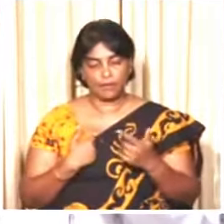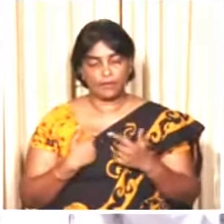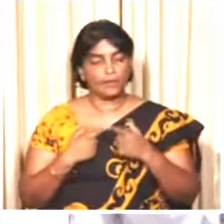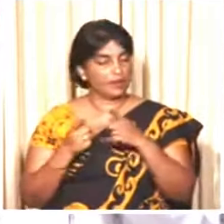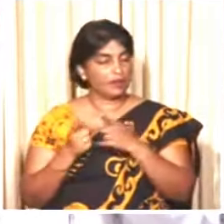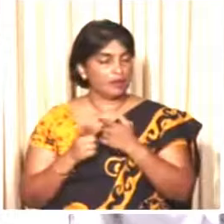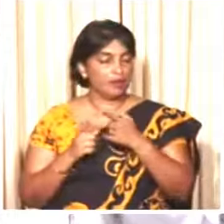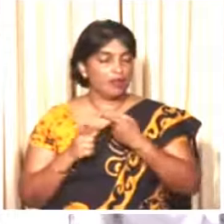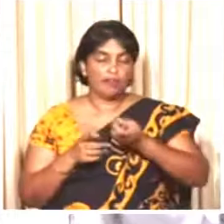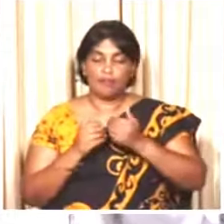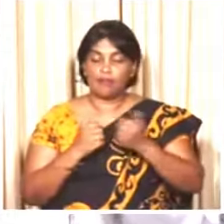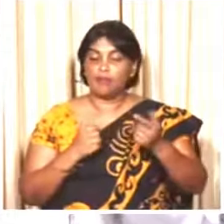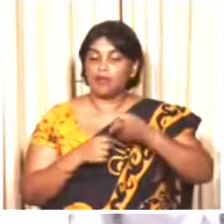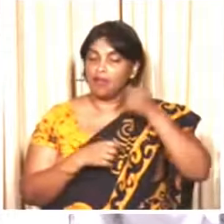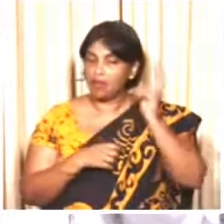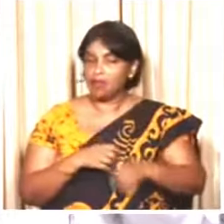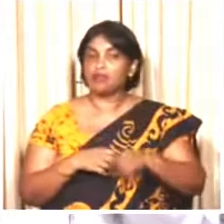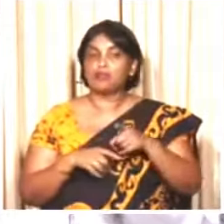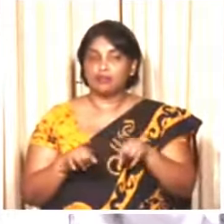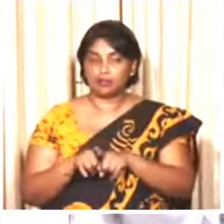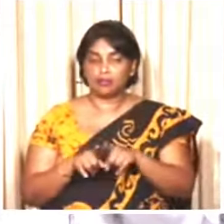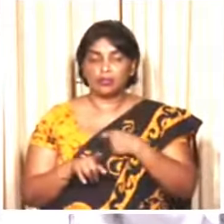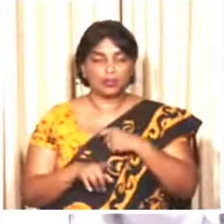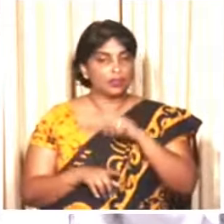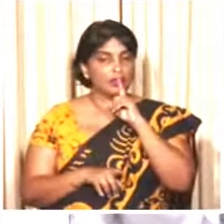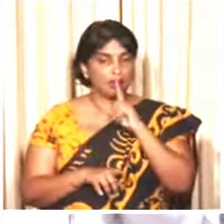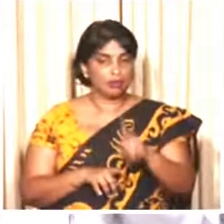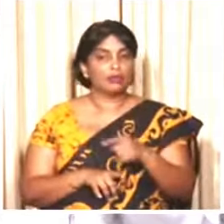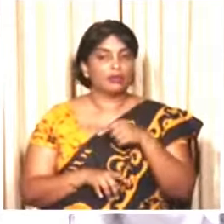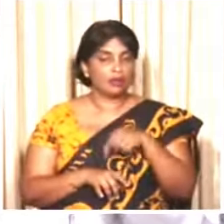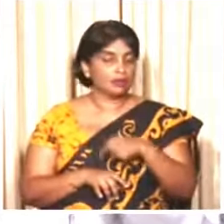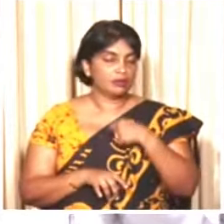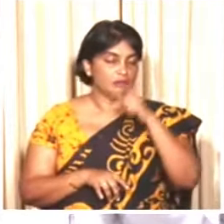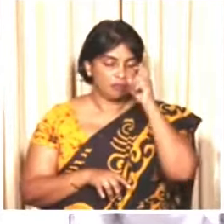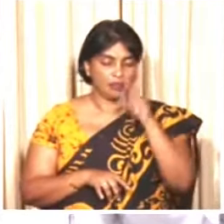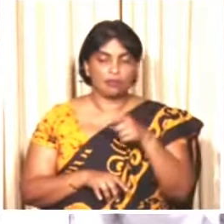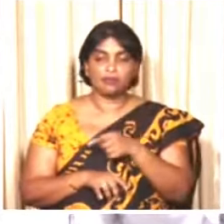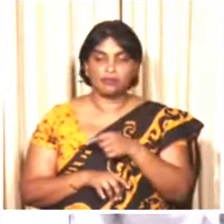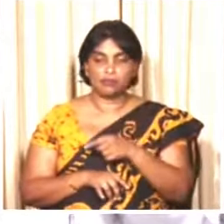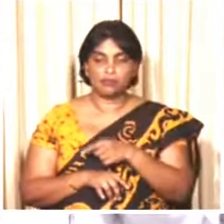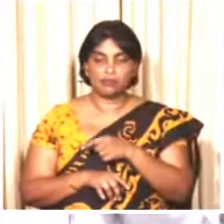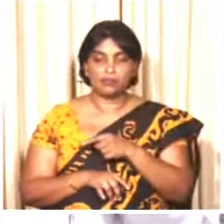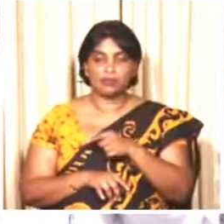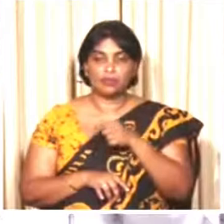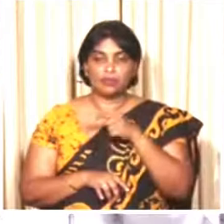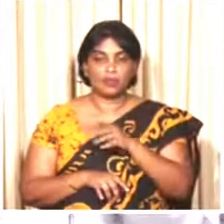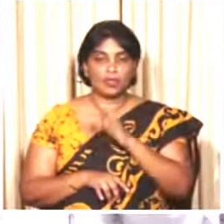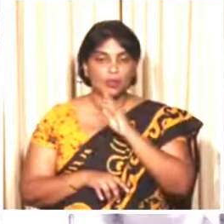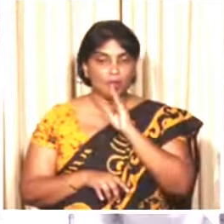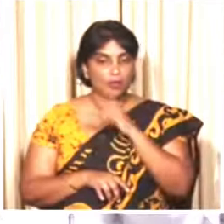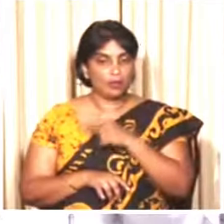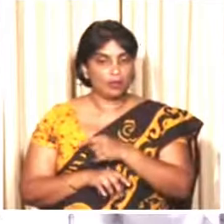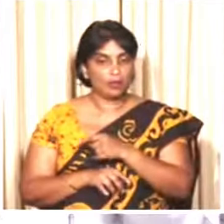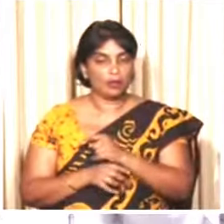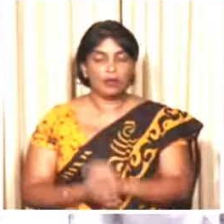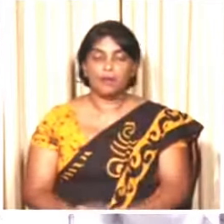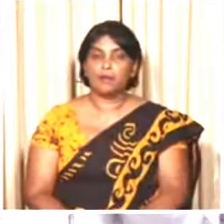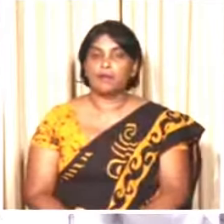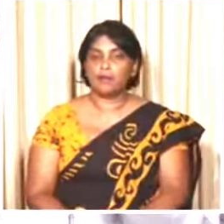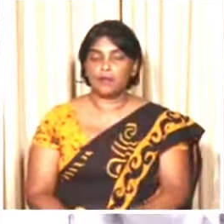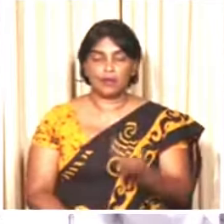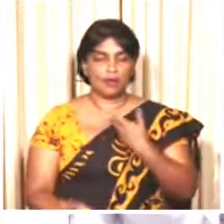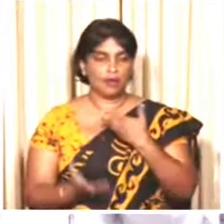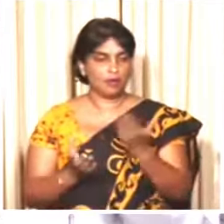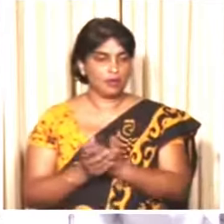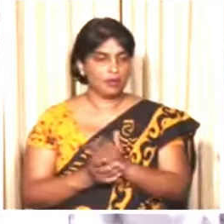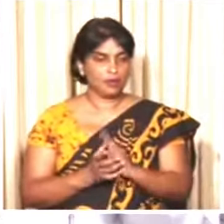වෙනම අනුමත කරන්න ඕනේ වෙනම පත්තක් ගෙනල්ලා මම ඔබතුමාට බලන්න දැන් බලන්න මෙතන මේක මේ මාගව